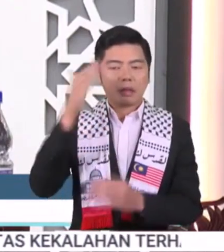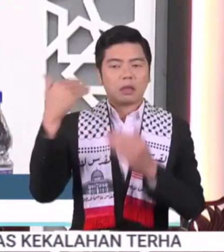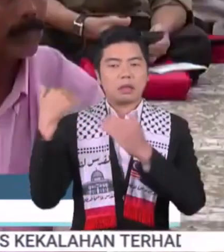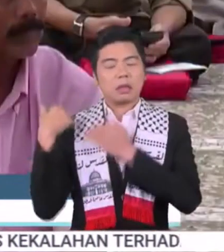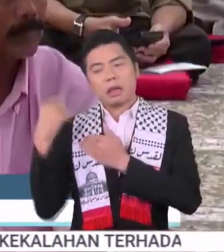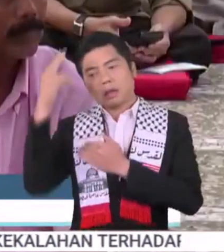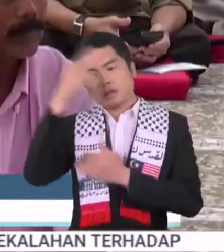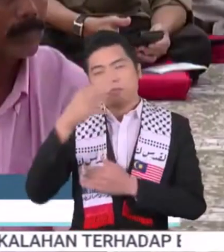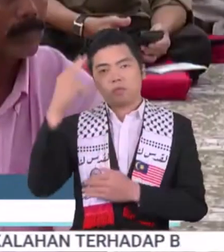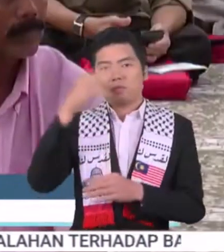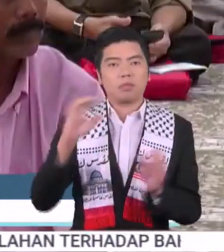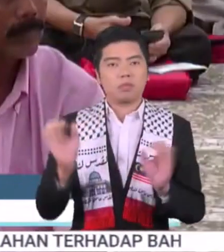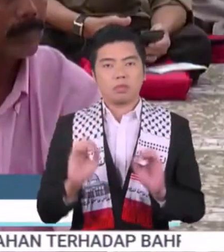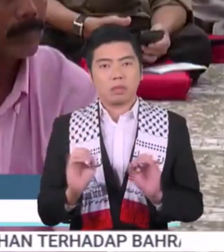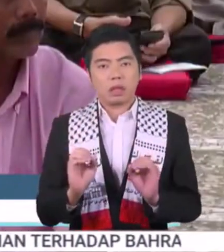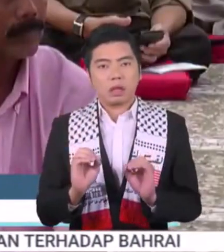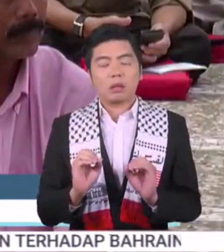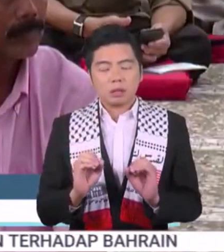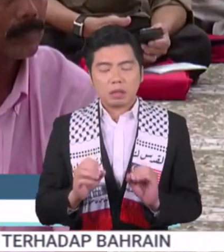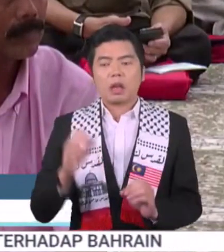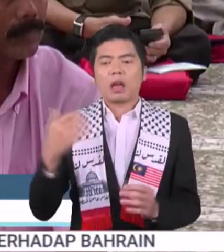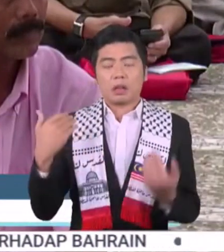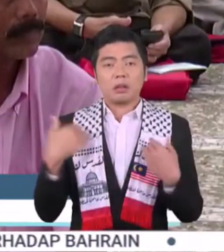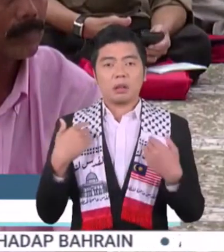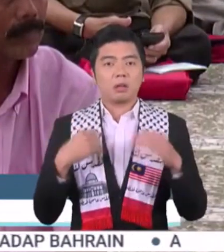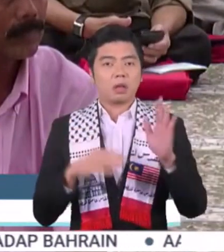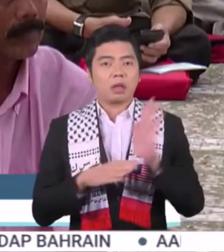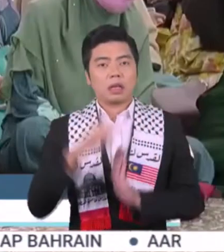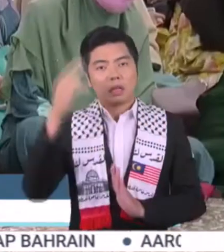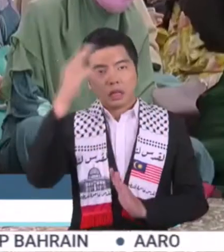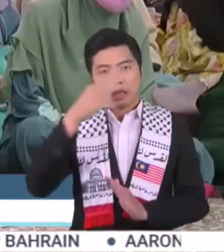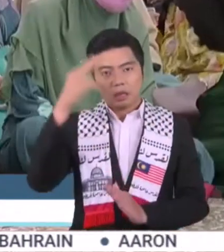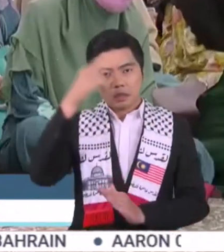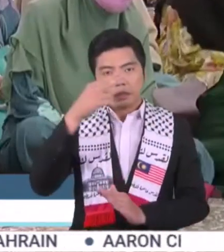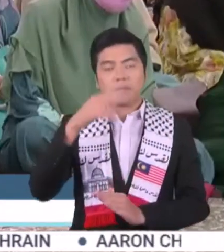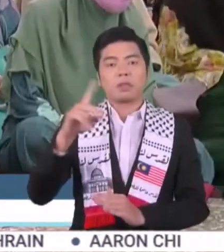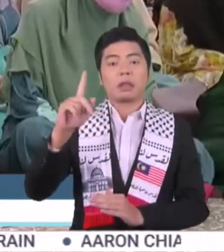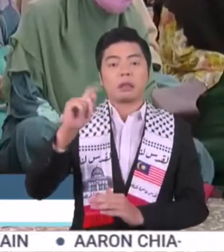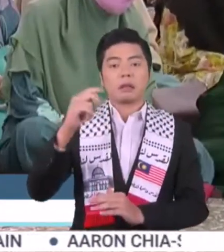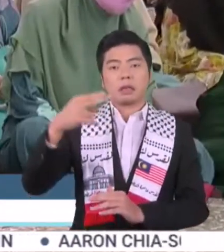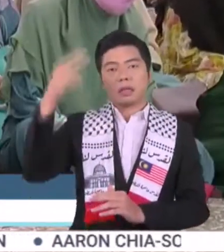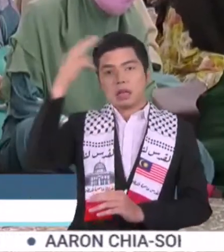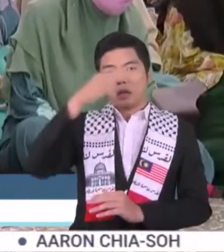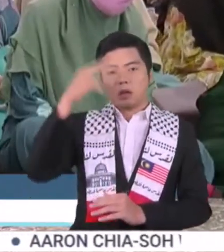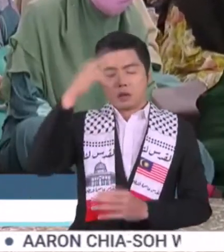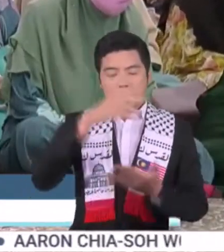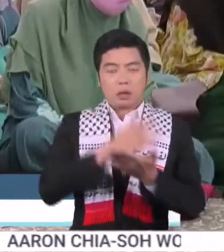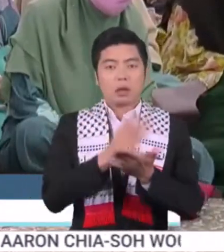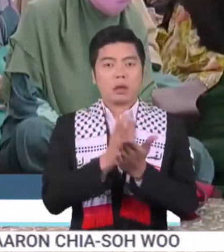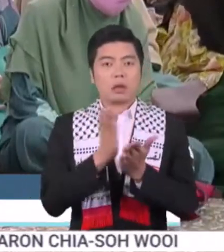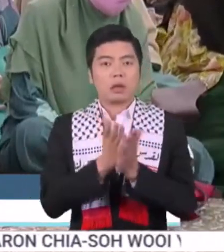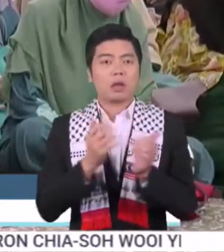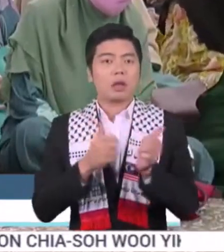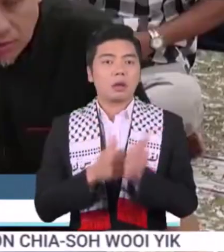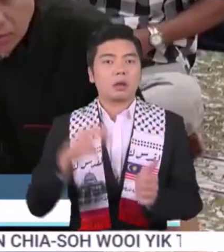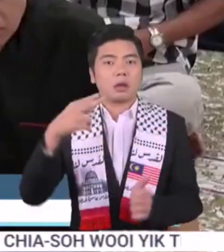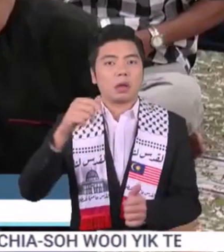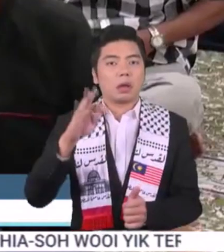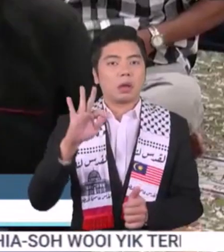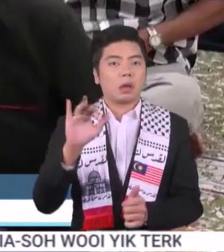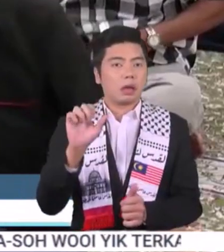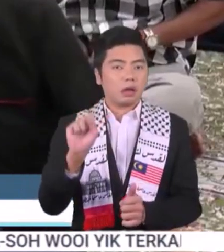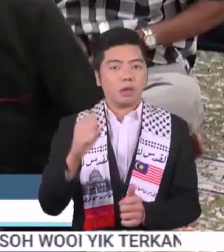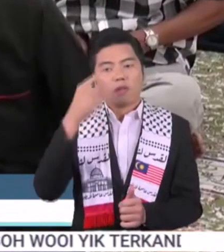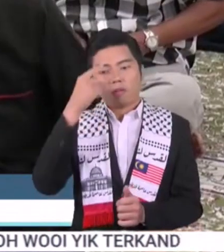bakal jemaah haji. Walaupun berlaku kenaikan kos haji, Lembaga Tabung Haji TH memperuntukkan bantuan kewangan haji